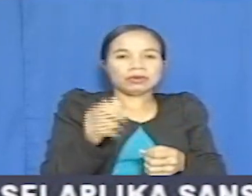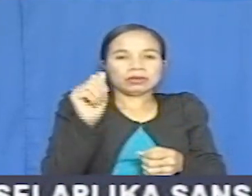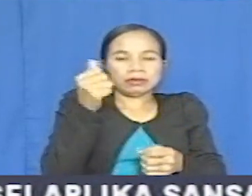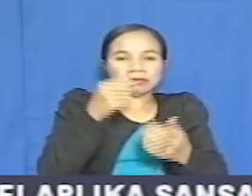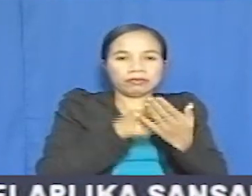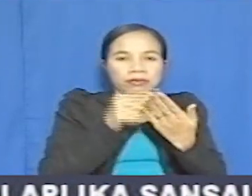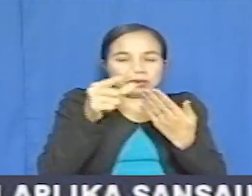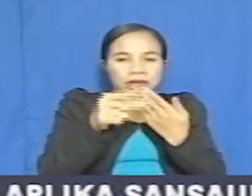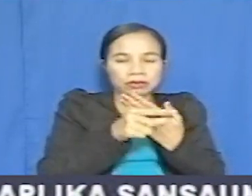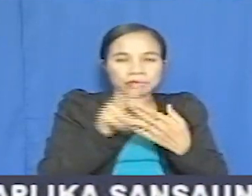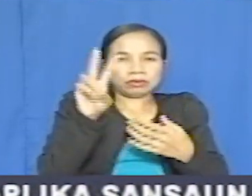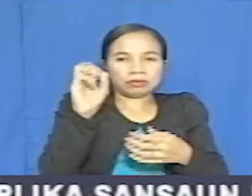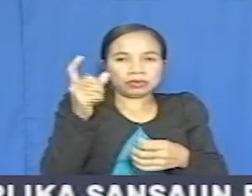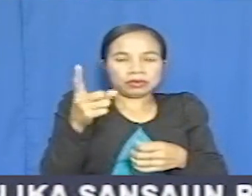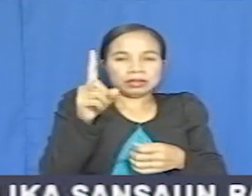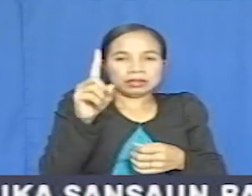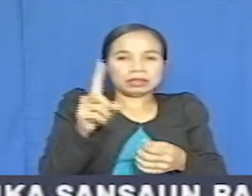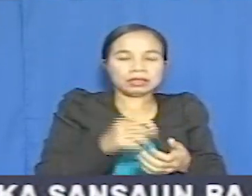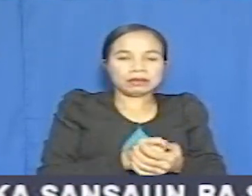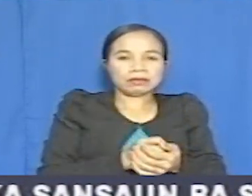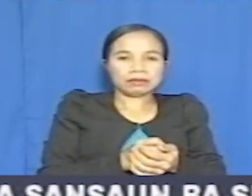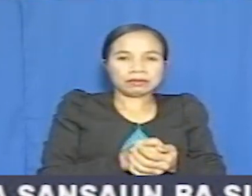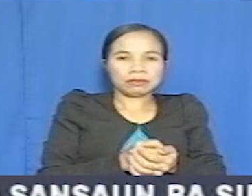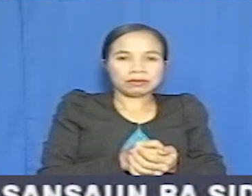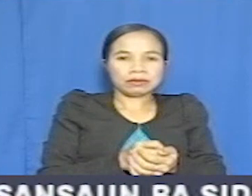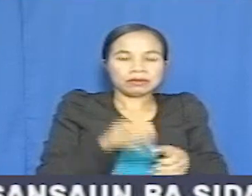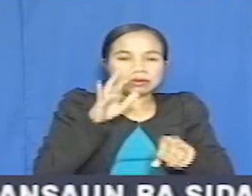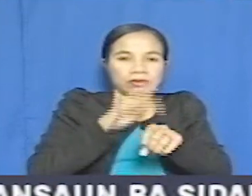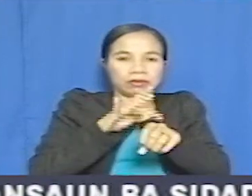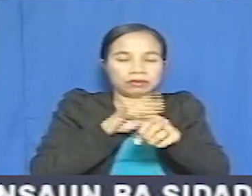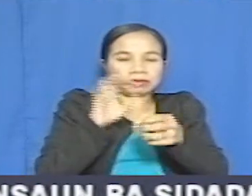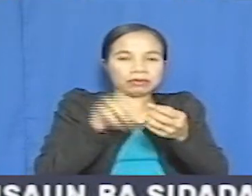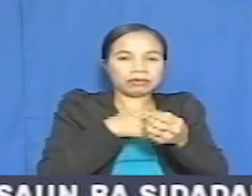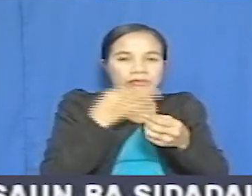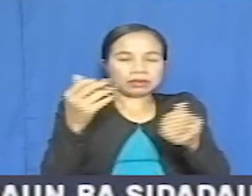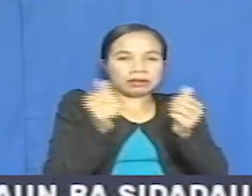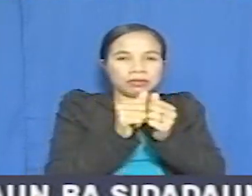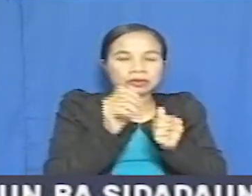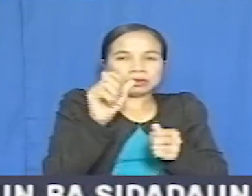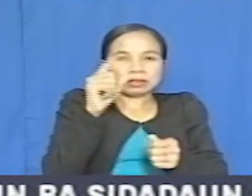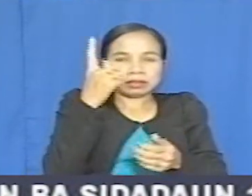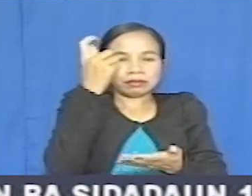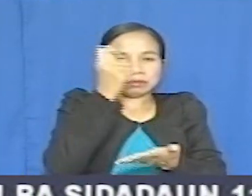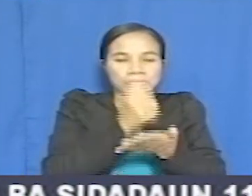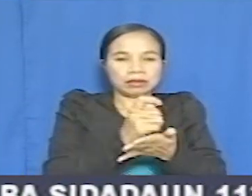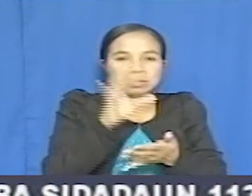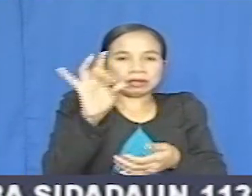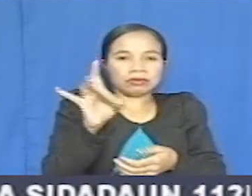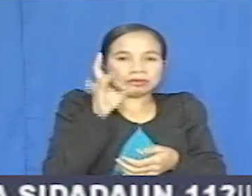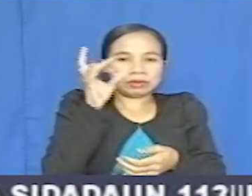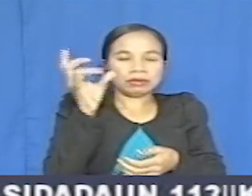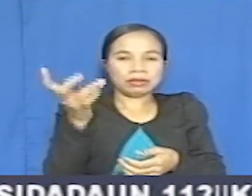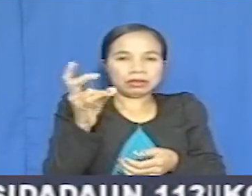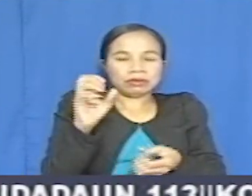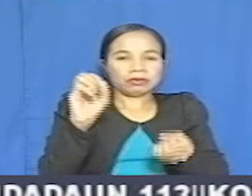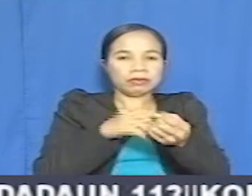fulan agosto rihun rua Ruanulu Resinida, cumulativo caso confirmado, rihun sanulu resinida atus walu hitunulu,